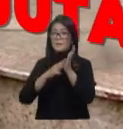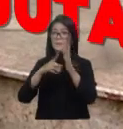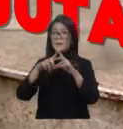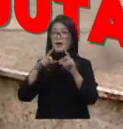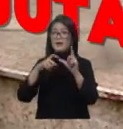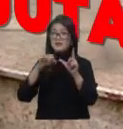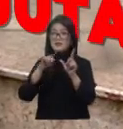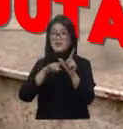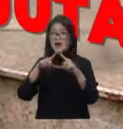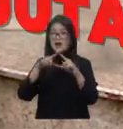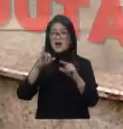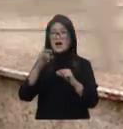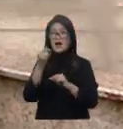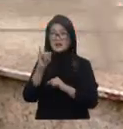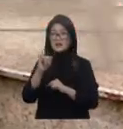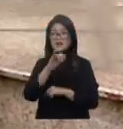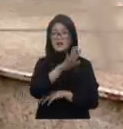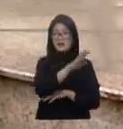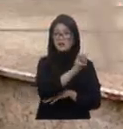16 juta rupiah.